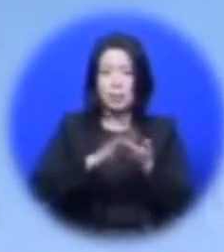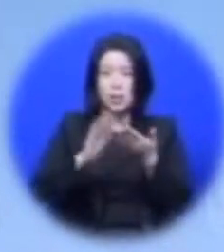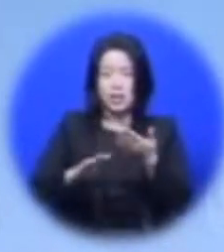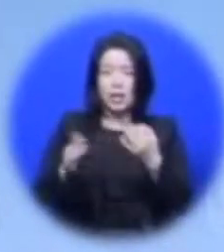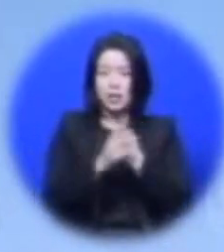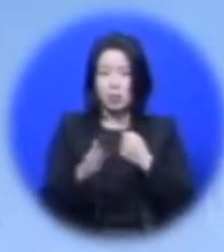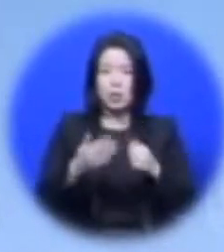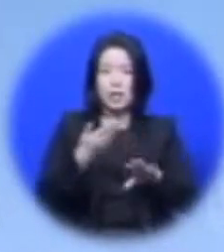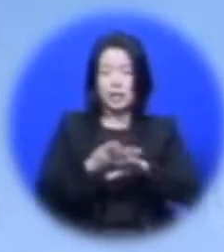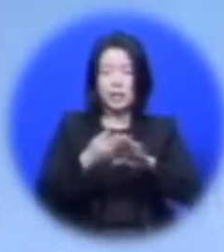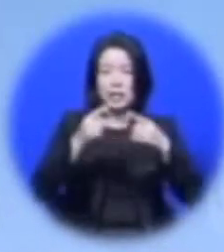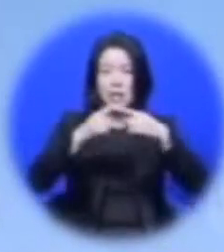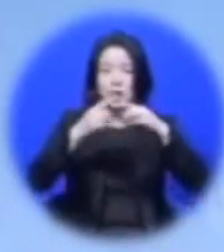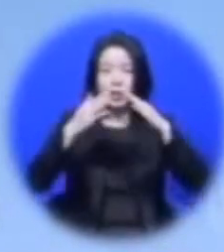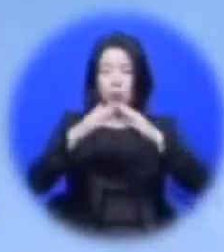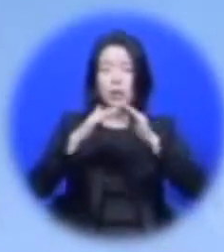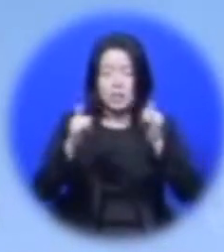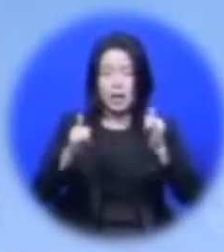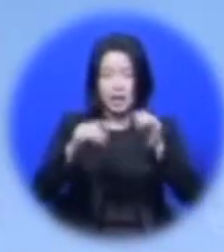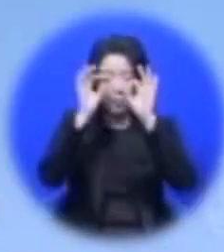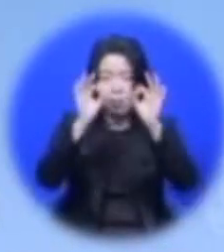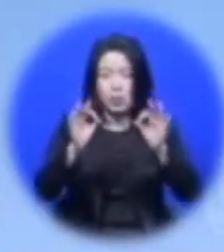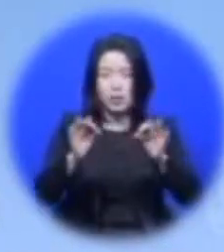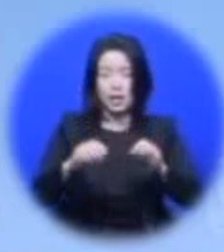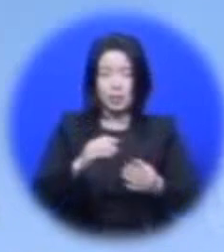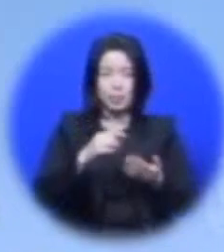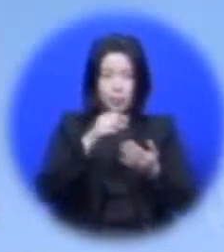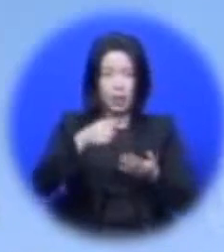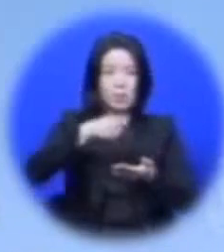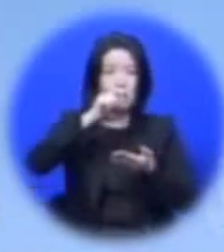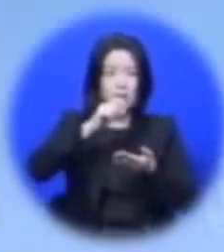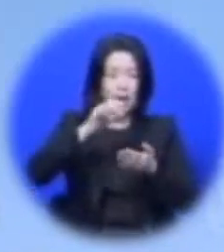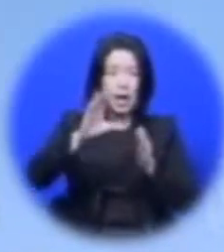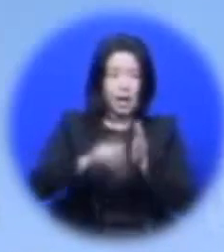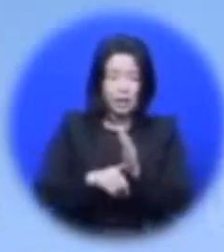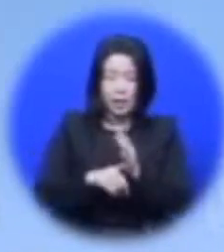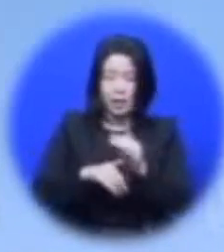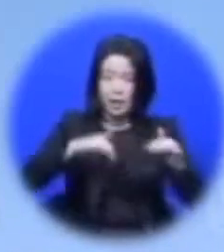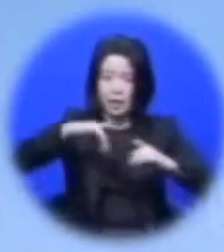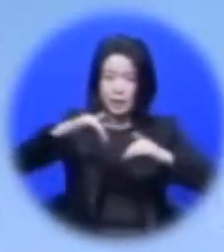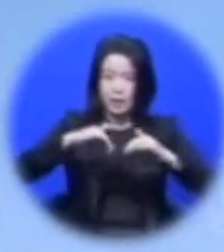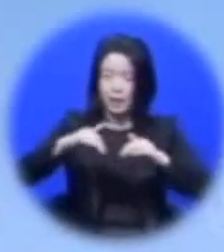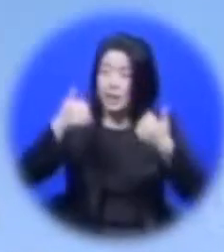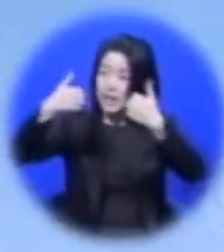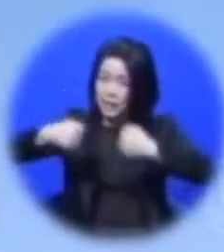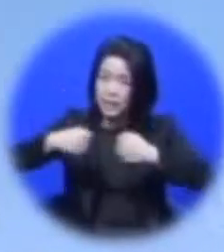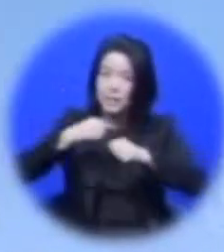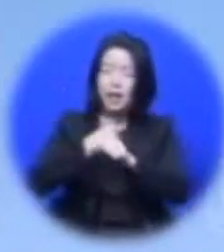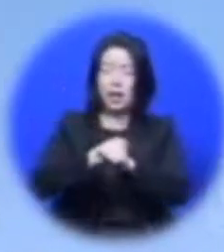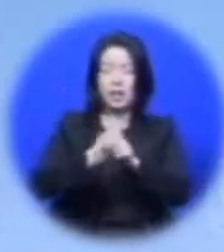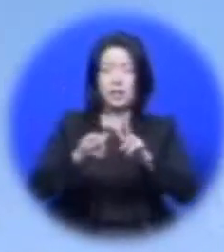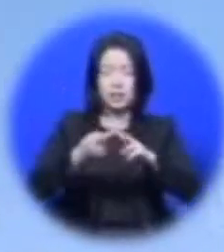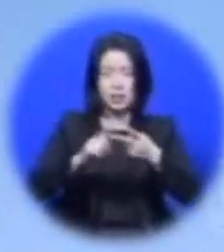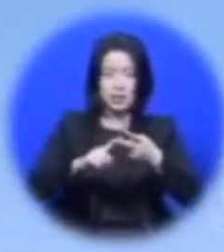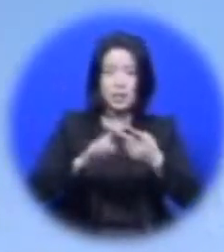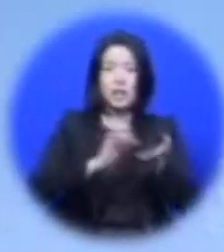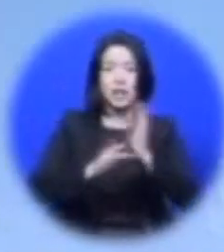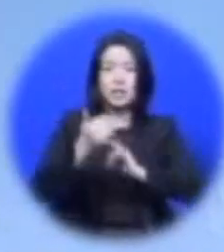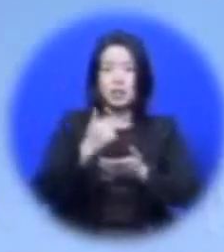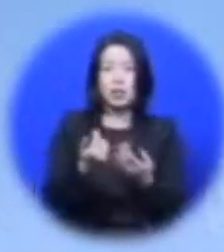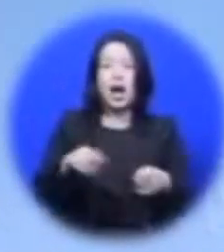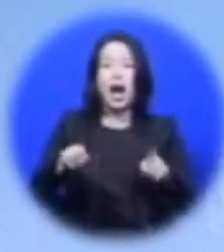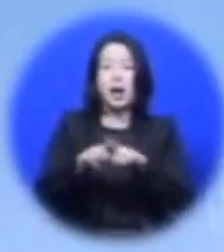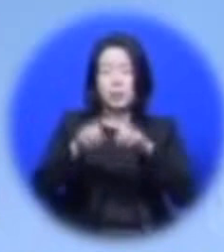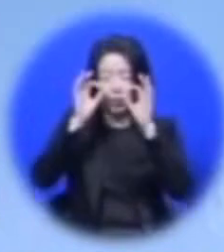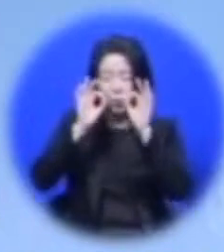때 뭐 로비에서 차를 한 잔 마시든 또는 지나가는 길에 인사를 하든 예수님 함께